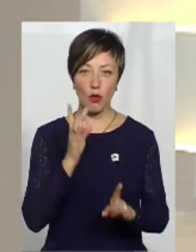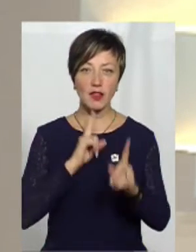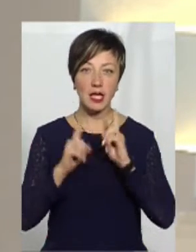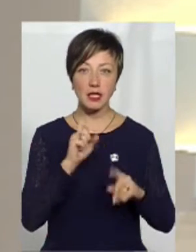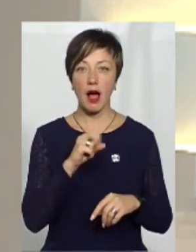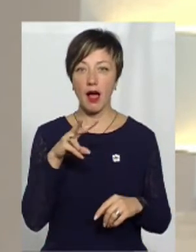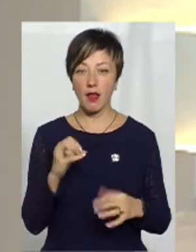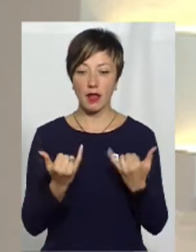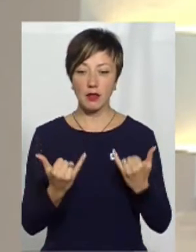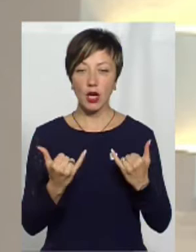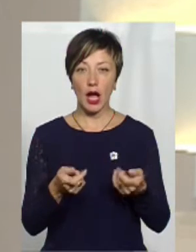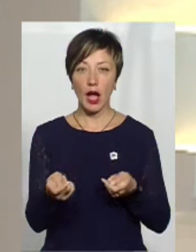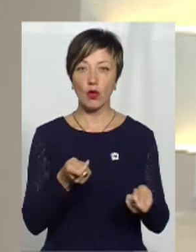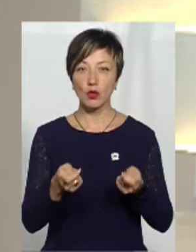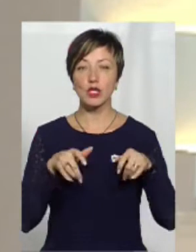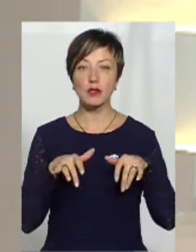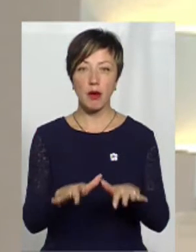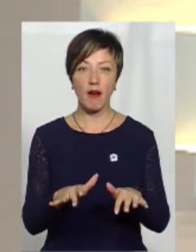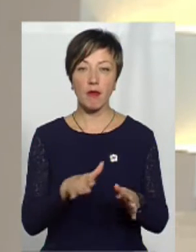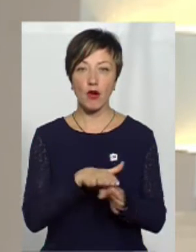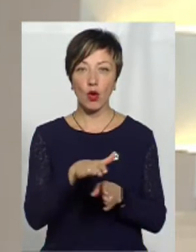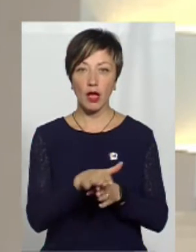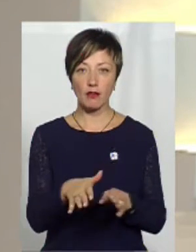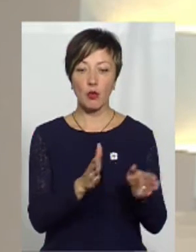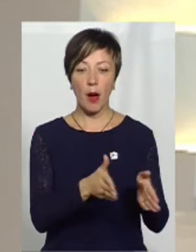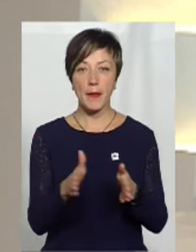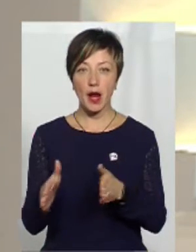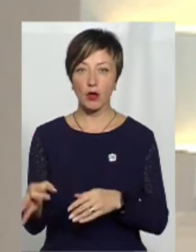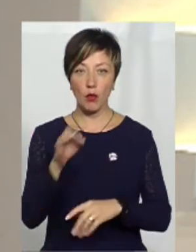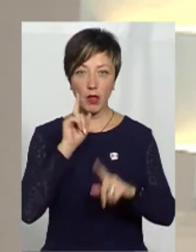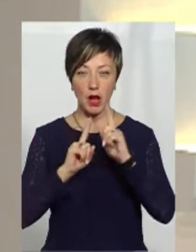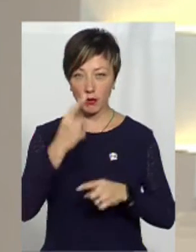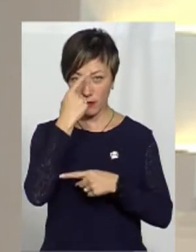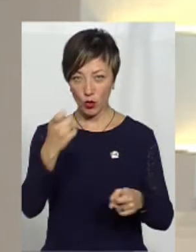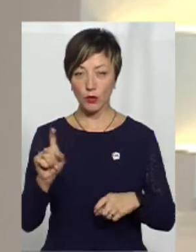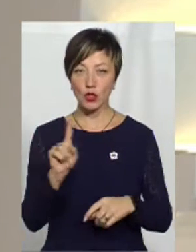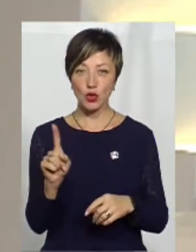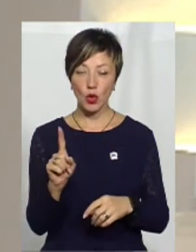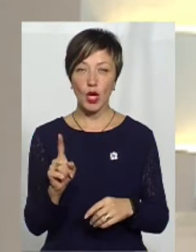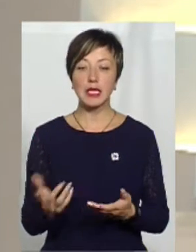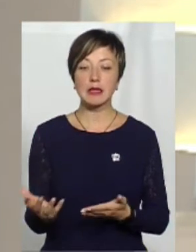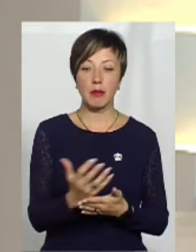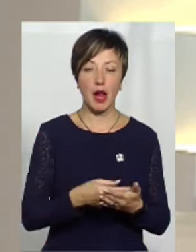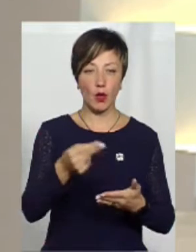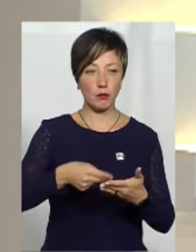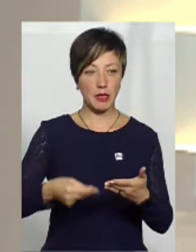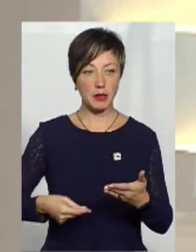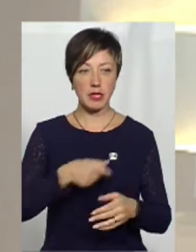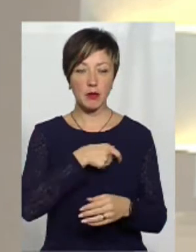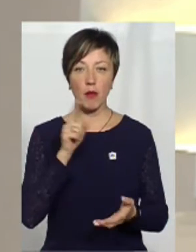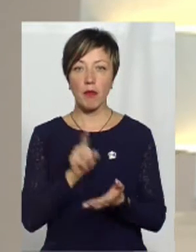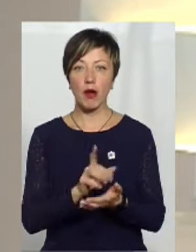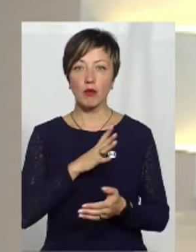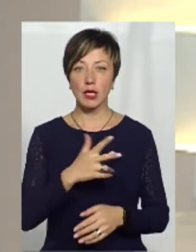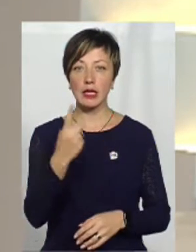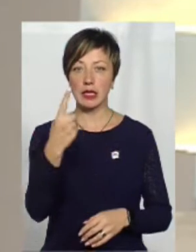але щойно керуюча справами виконавчого апарату облради Валентина Поліщук повідомила, що збирає підписи депутатів, їх має бути